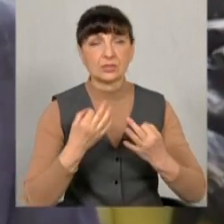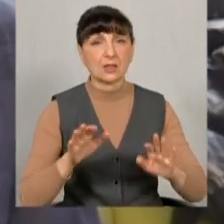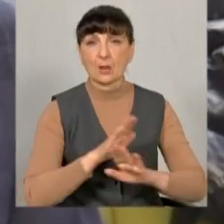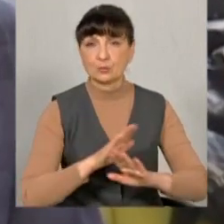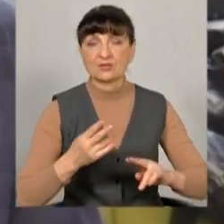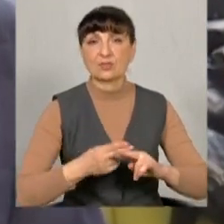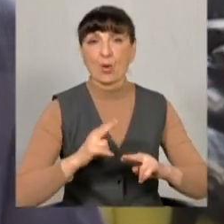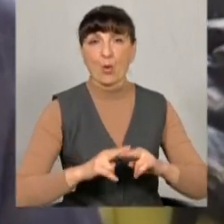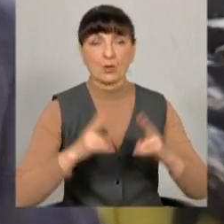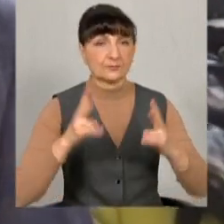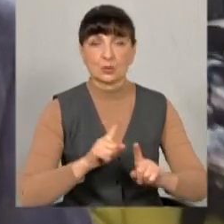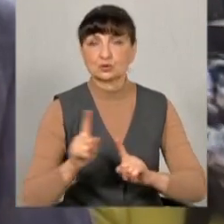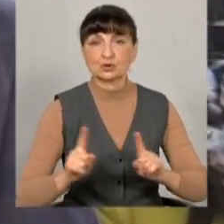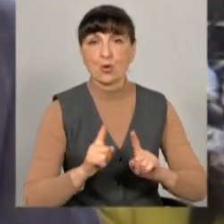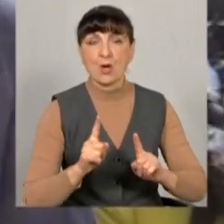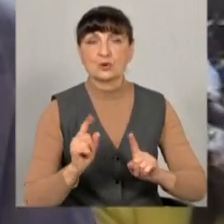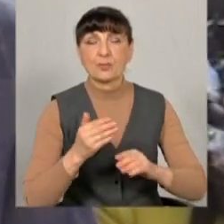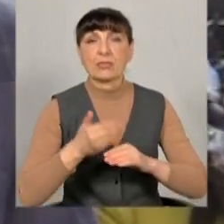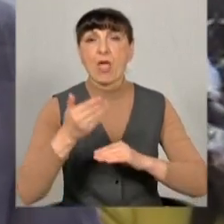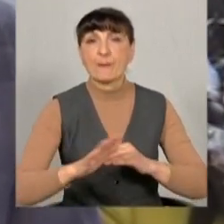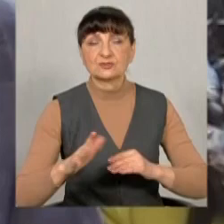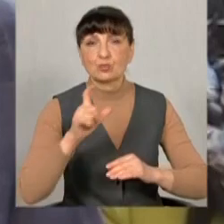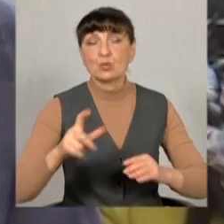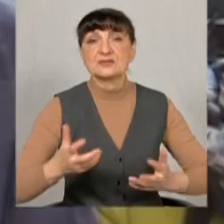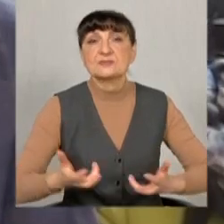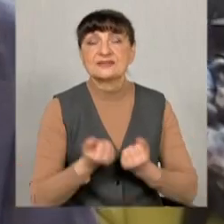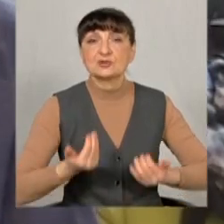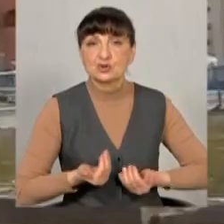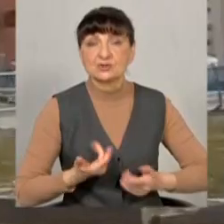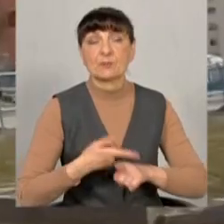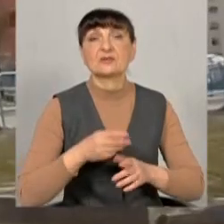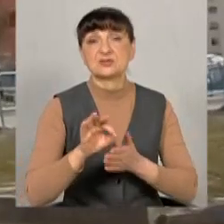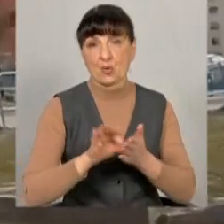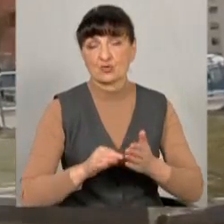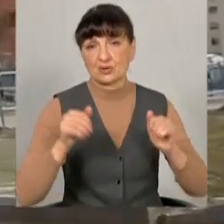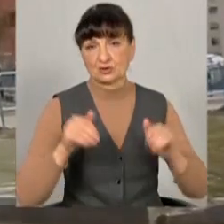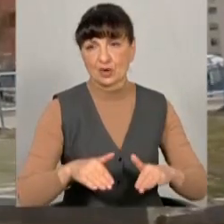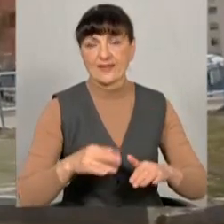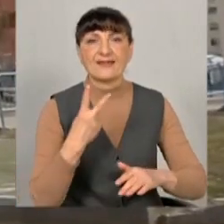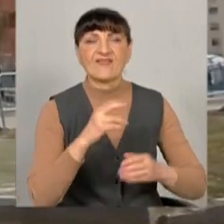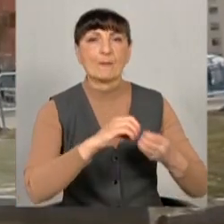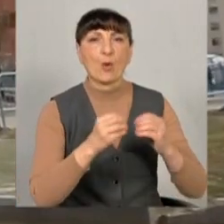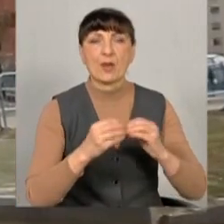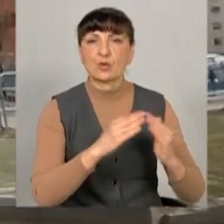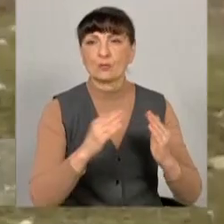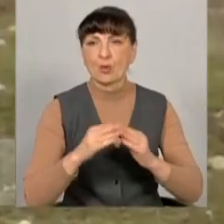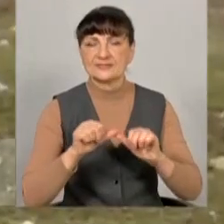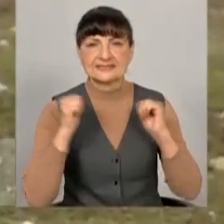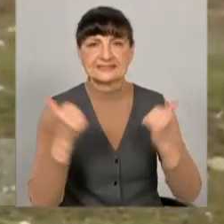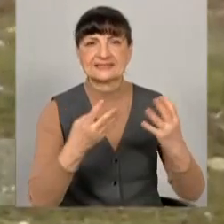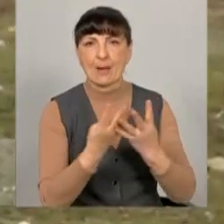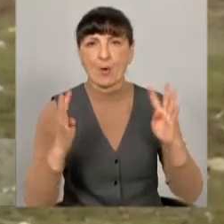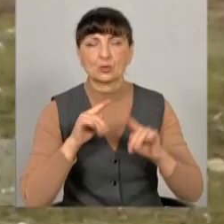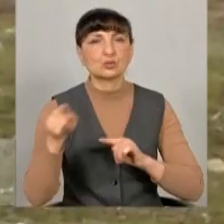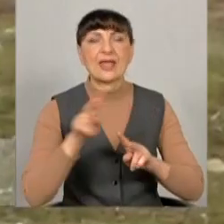такого коллапса, чтобы не опоздать, это было принято экстренное решение. Два проблемных жилых строения огородили забором.